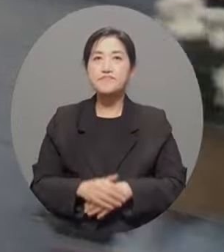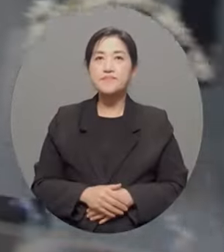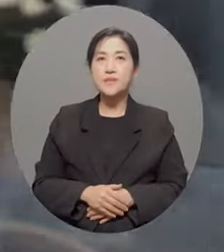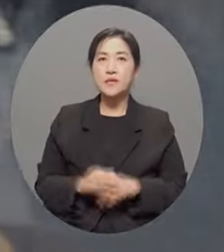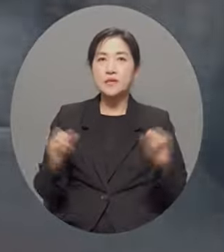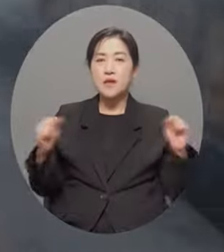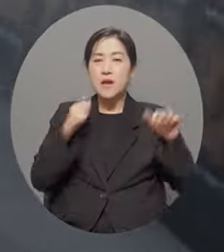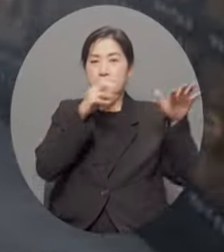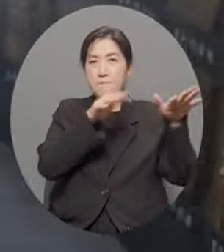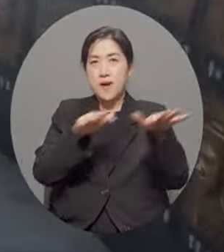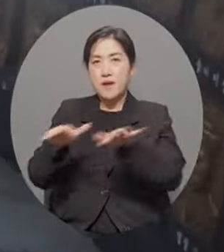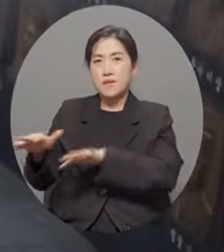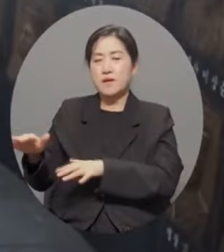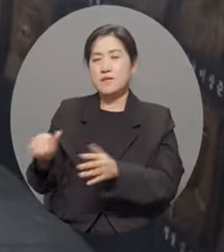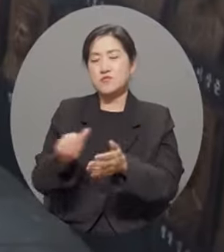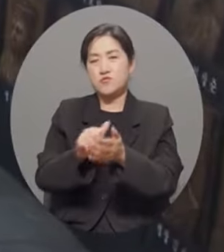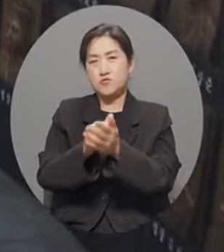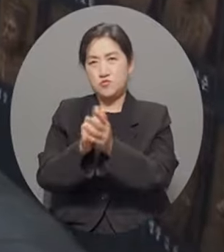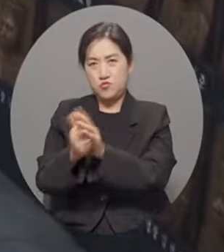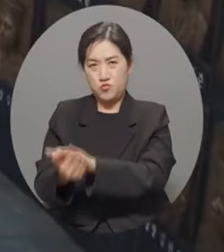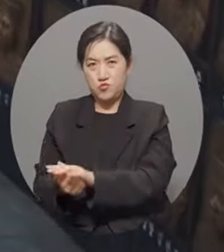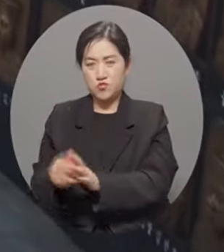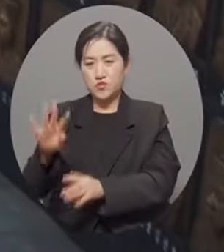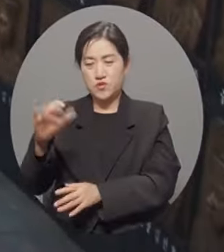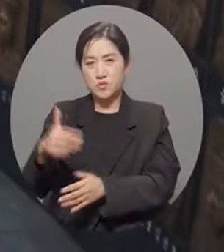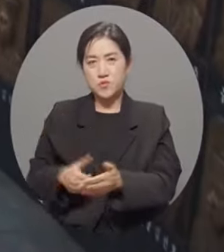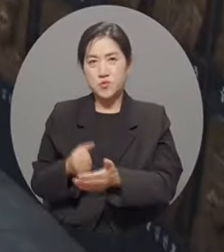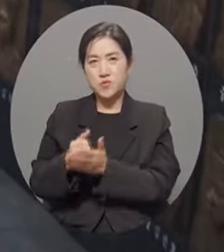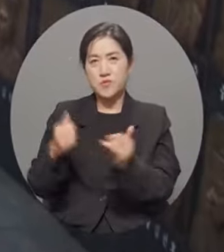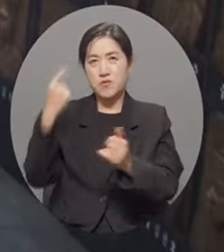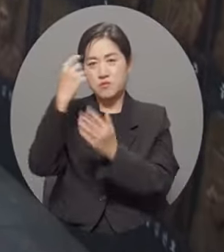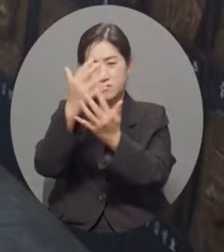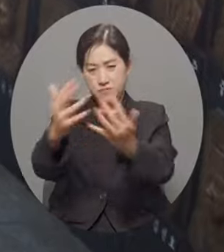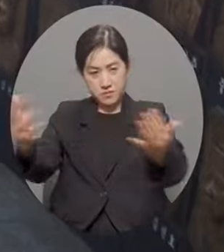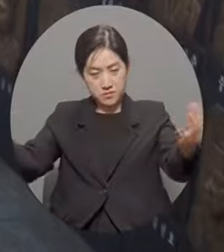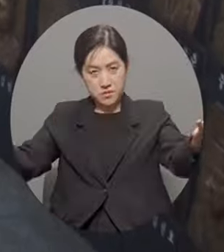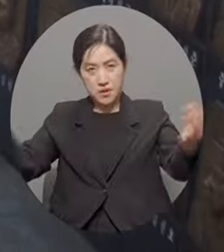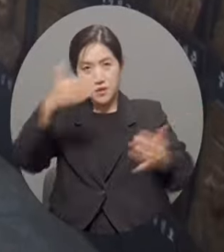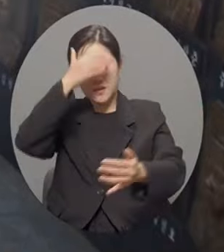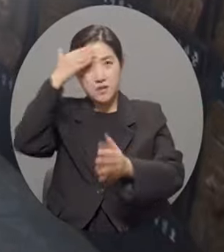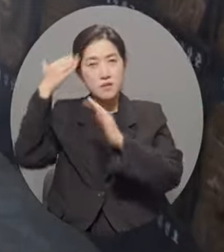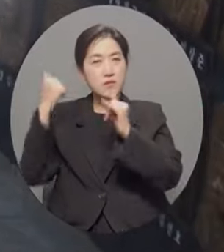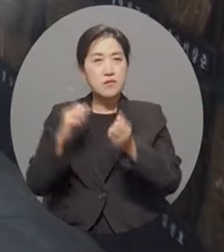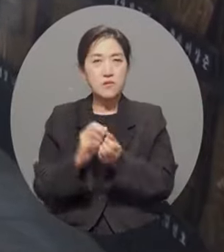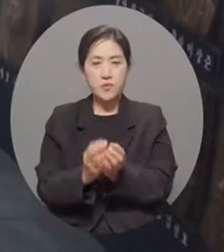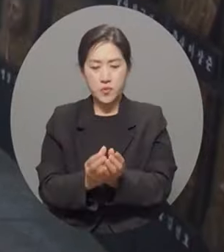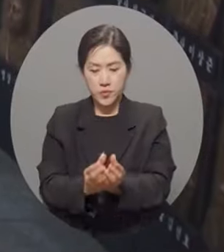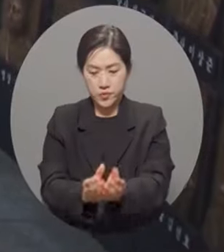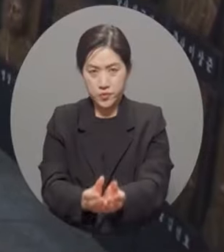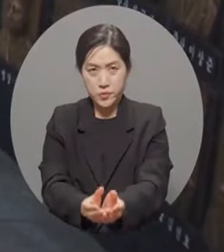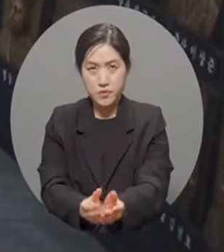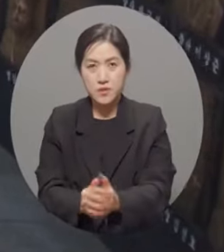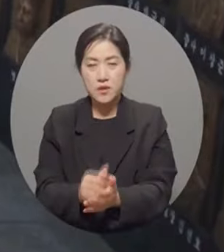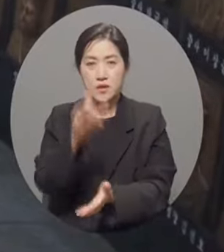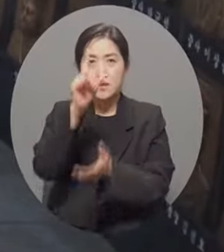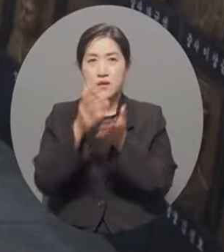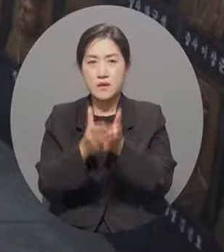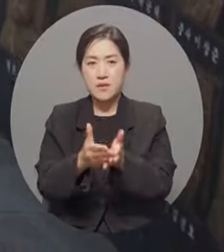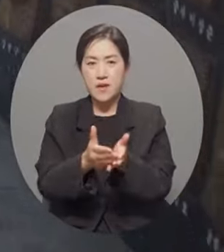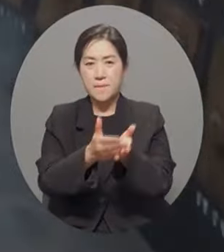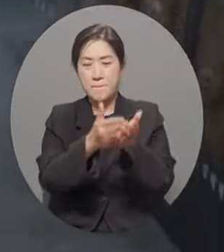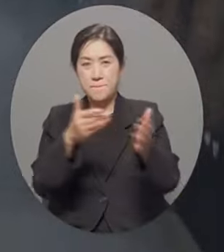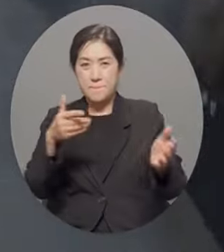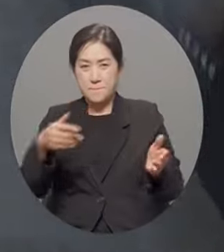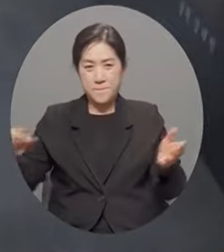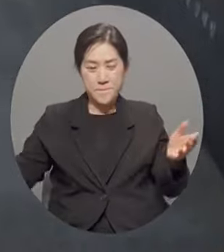차가운 바다에서 생을 마감한 46 용사의 얼굴들 앞에 한 청년이 꽃을 내려놓습니다. 천안함 피격 14주기를